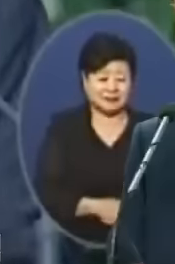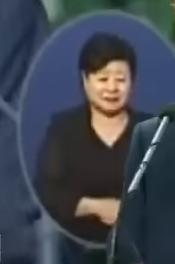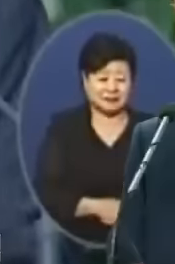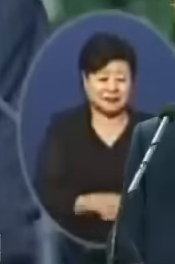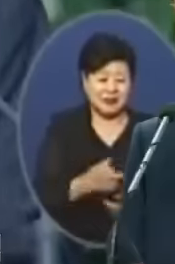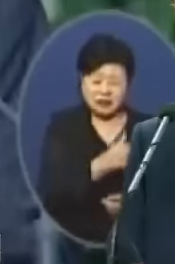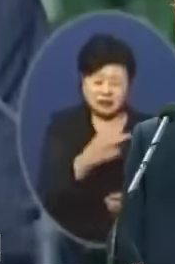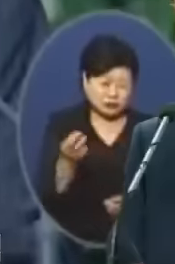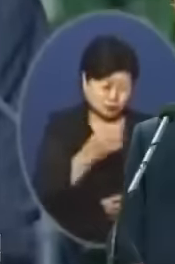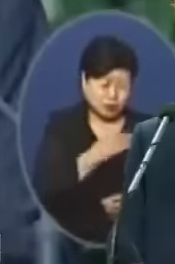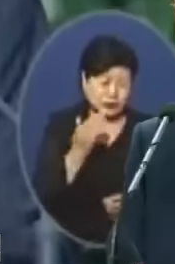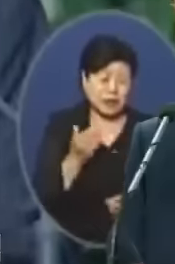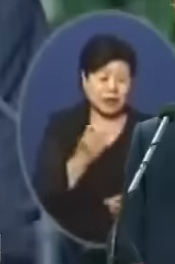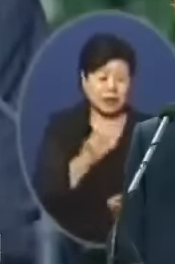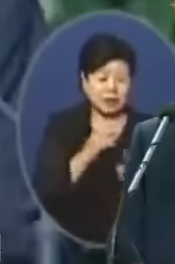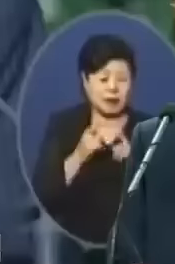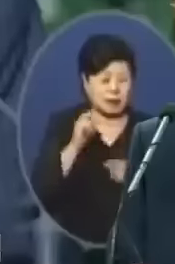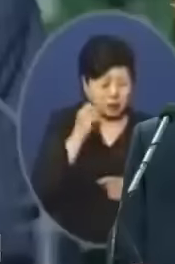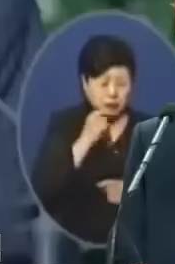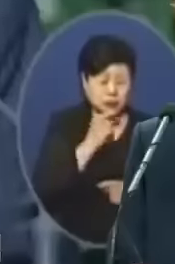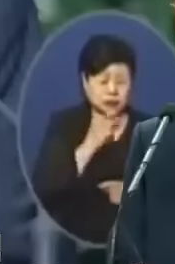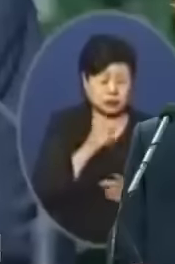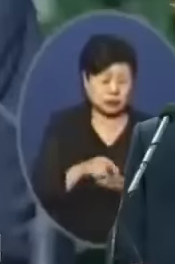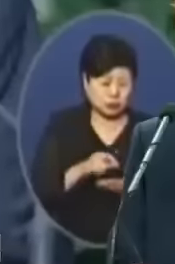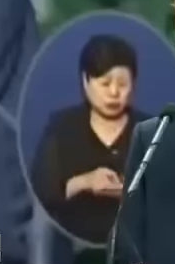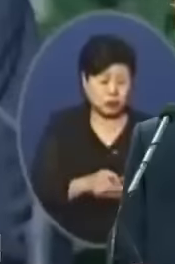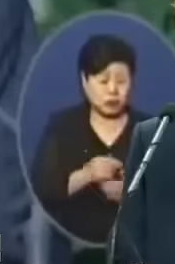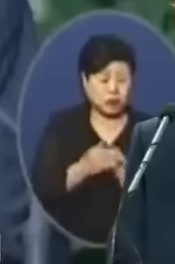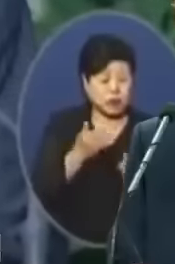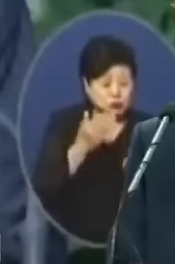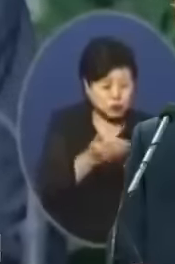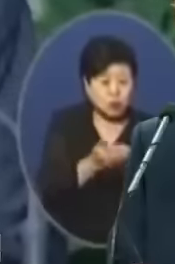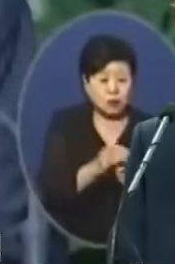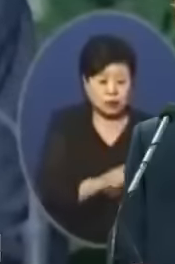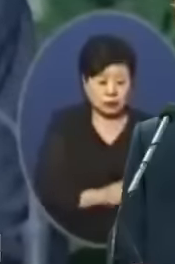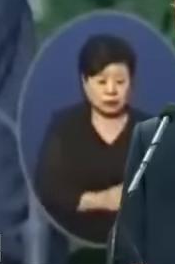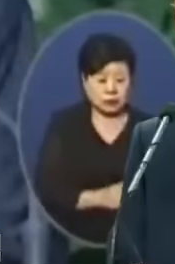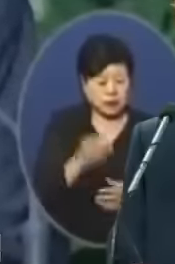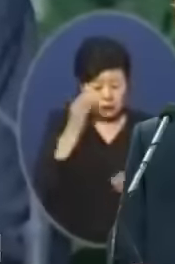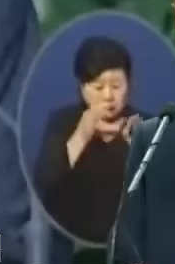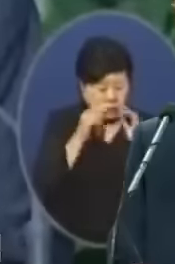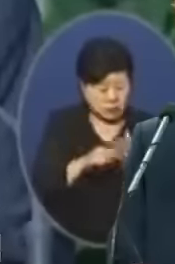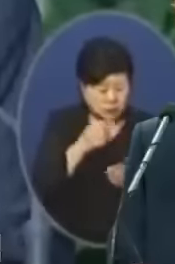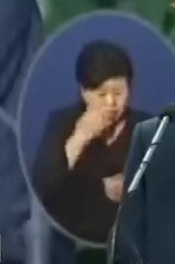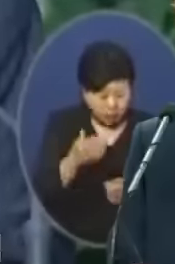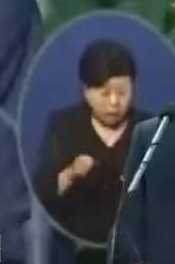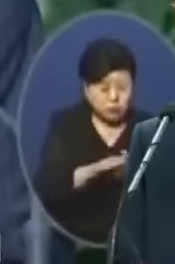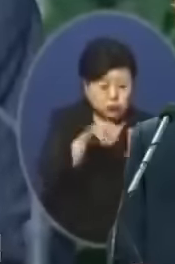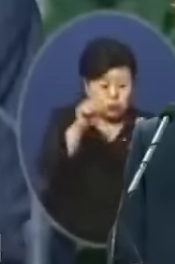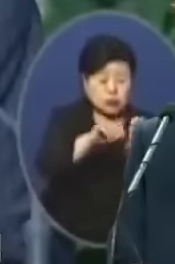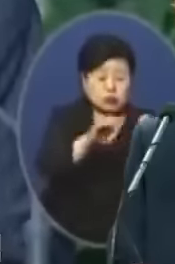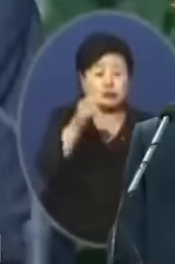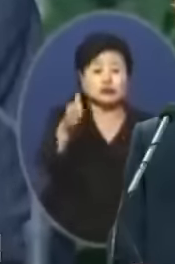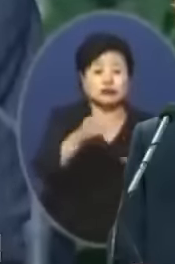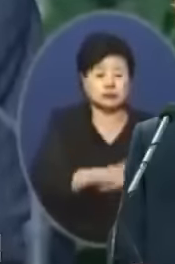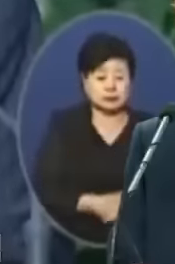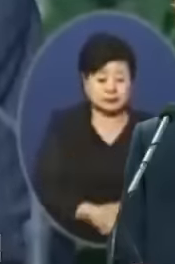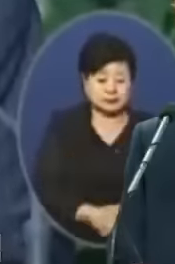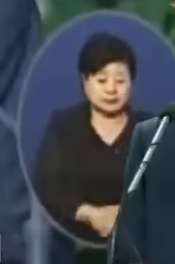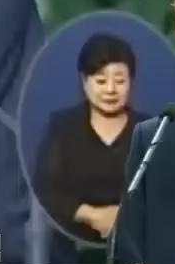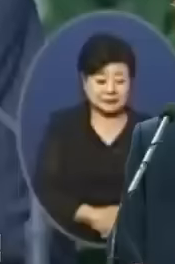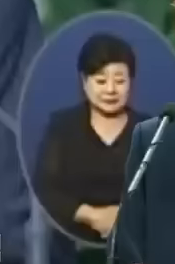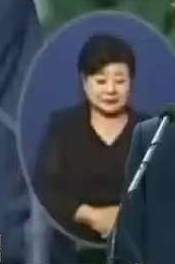큰 부자인지 말로 다 할 수 없습니다. 구하라 주실 것입니다. 찾으라 찾을 것입니다. 문을 두드리라 열릴